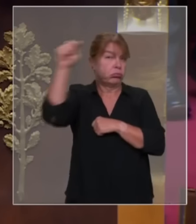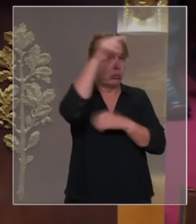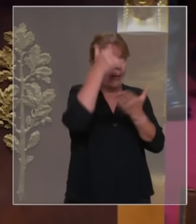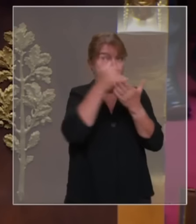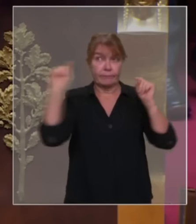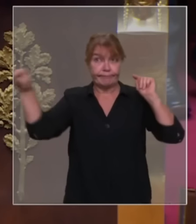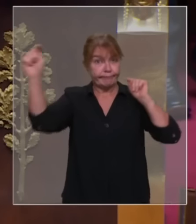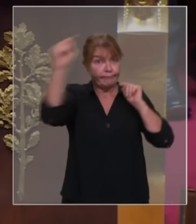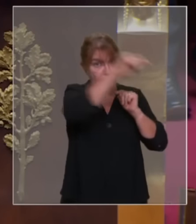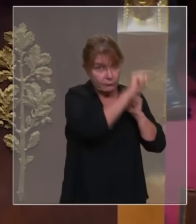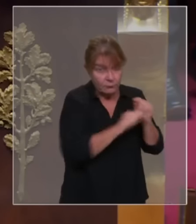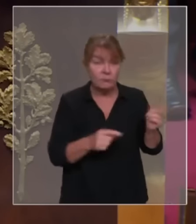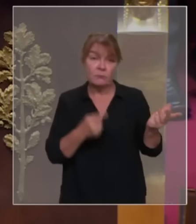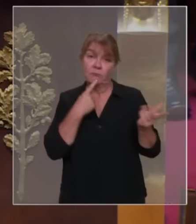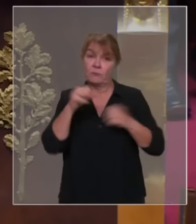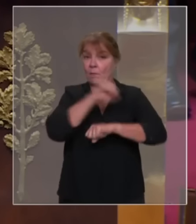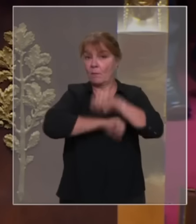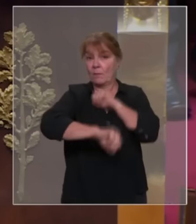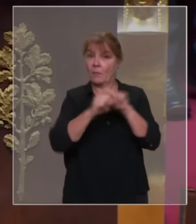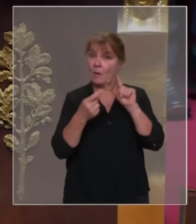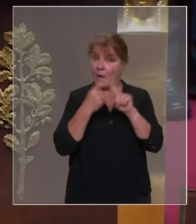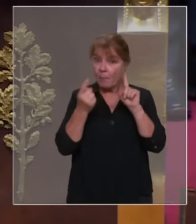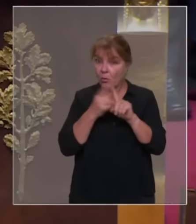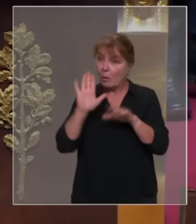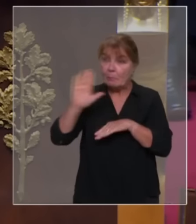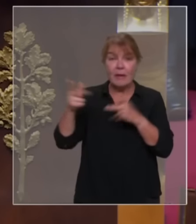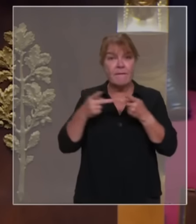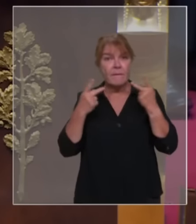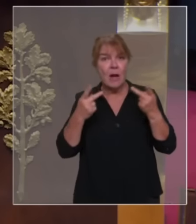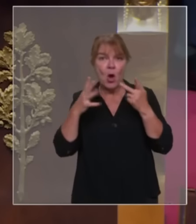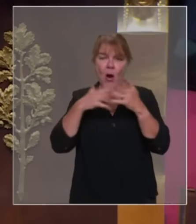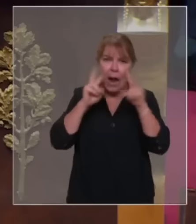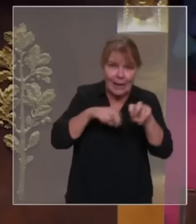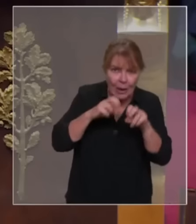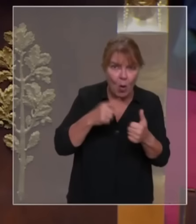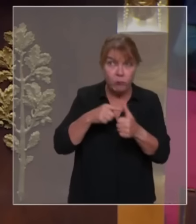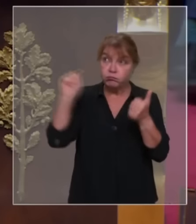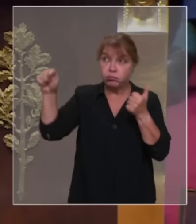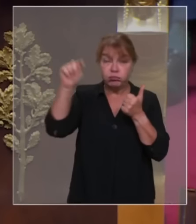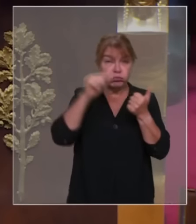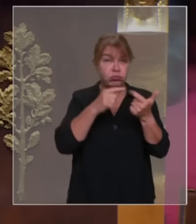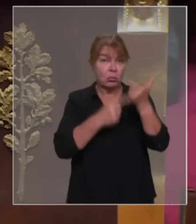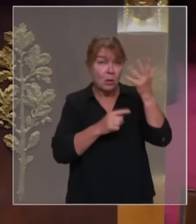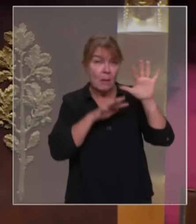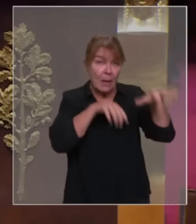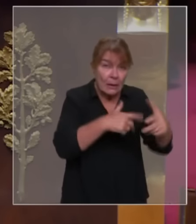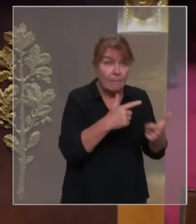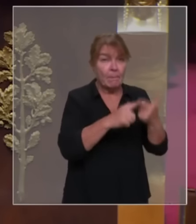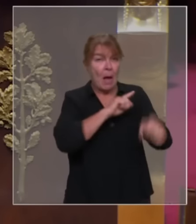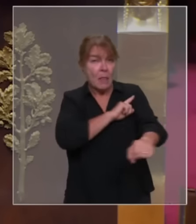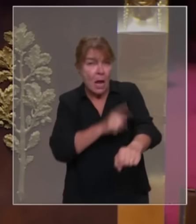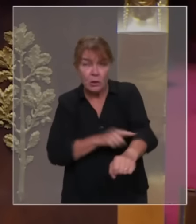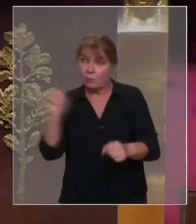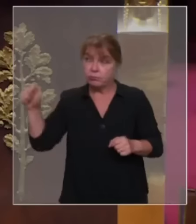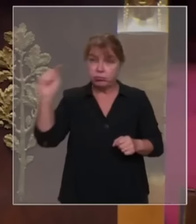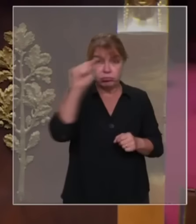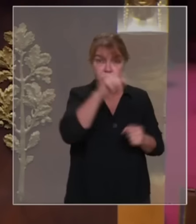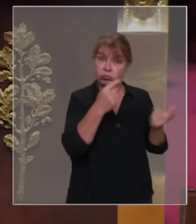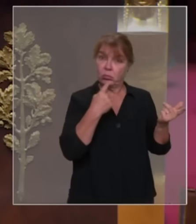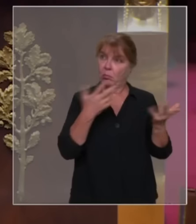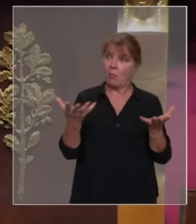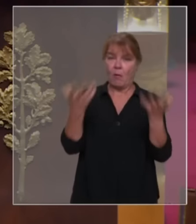organisations professionnelles, de valoriser les ressources propres, agricoles, forestières, maritimes, énergétiques, au bénéfice